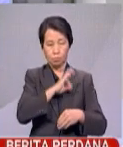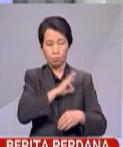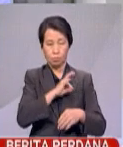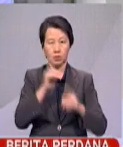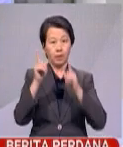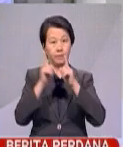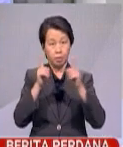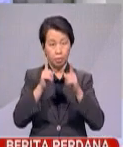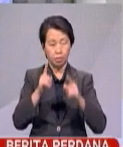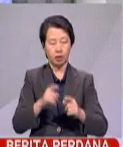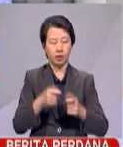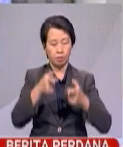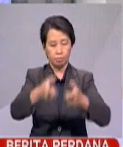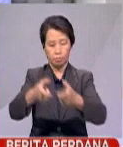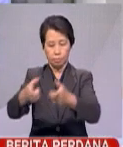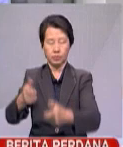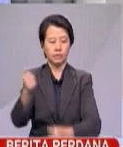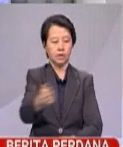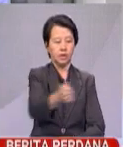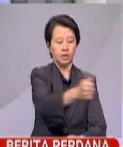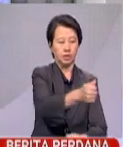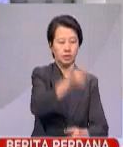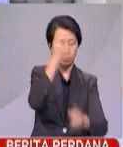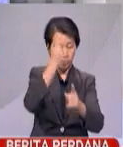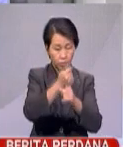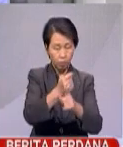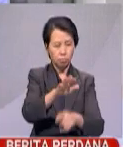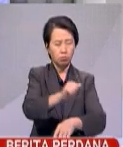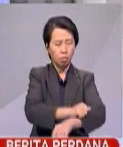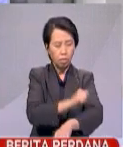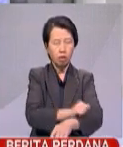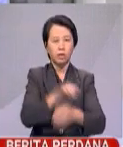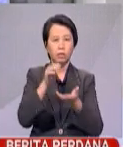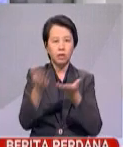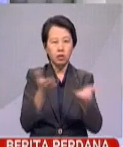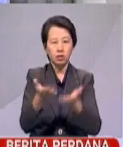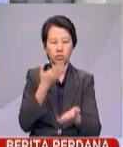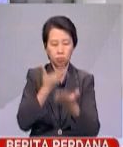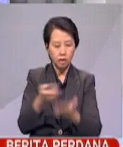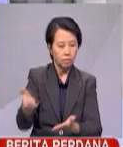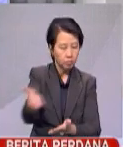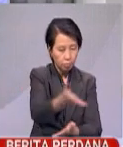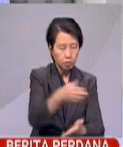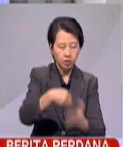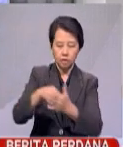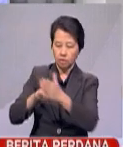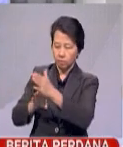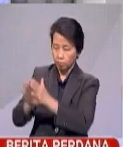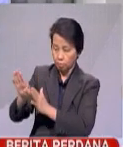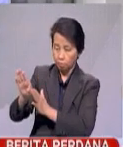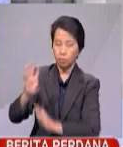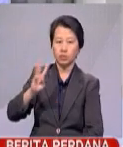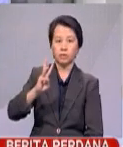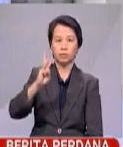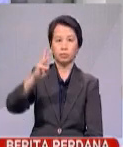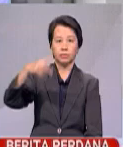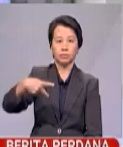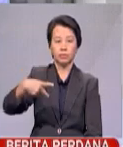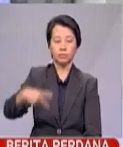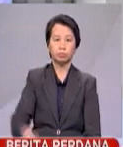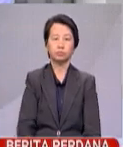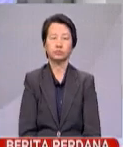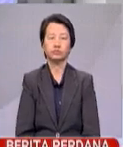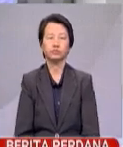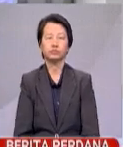dan pingat masing-masing. Penganugerahan bertujuan mengiktiraf sumbangan dan khidmat cemerlang mereka dalam pembangunan wilayah persekutuan.